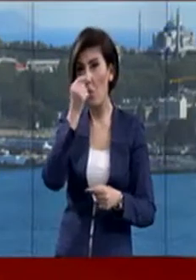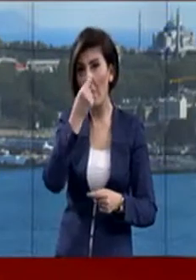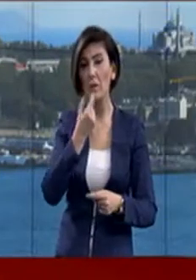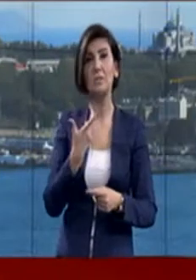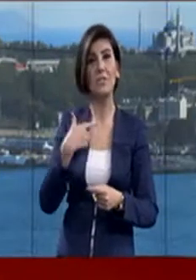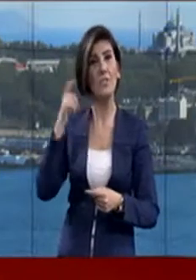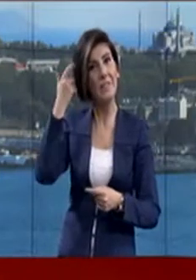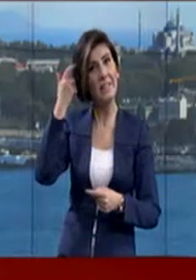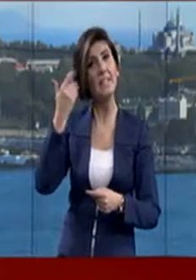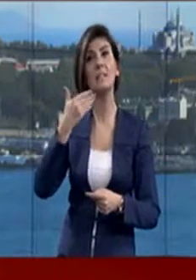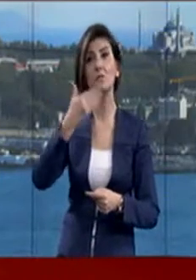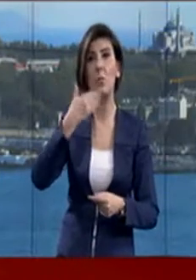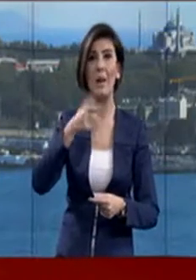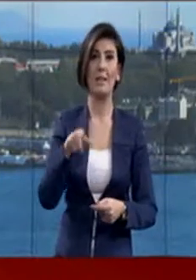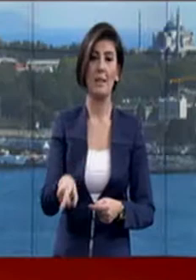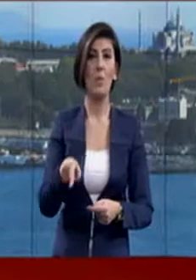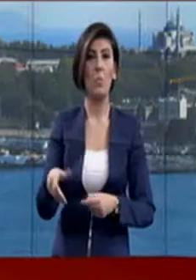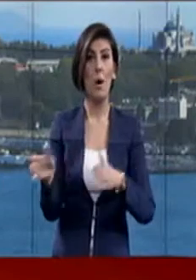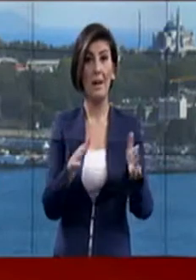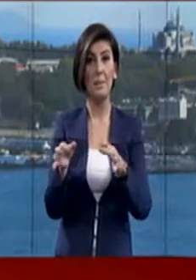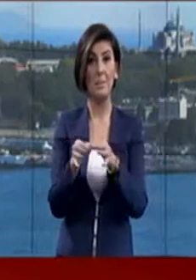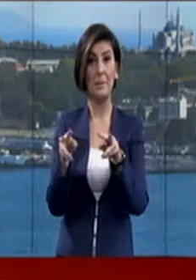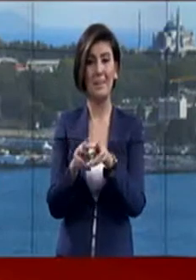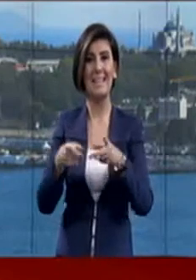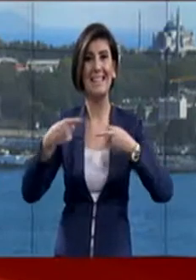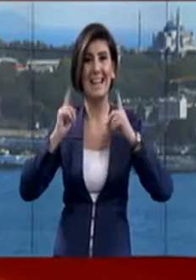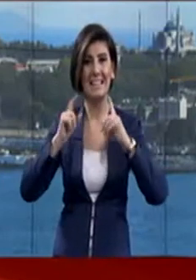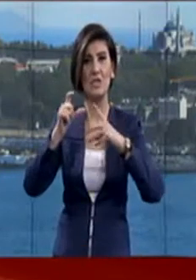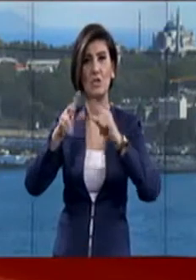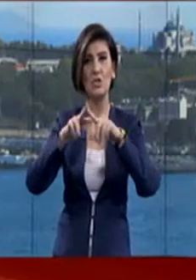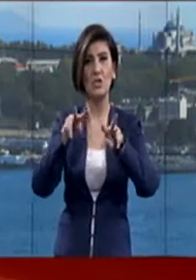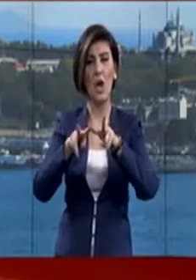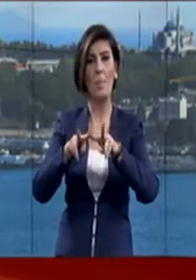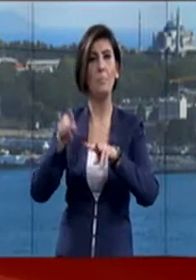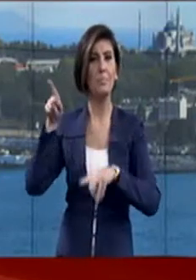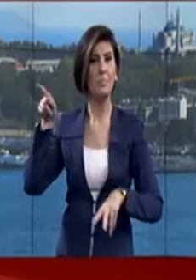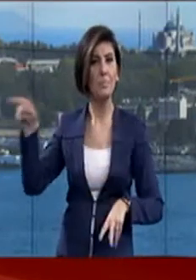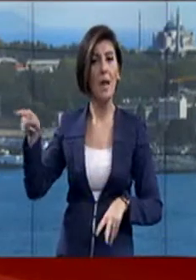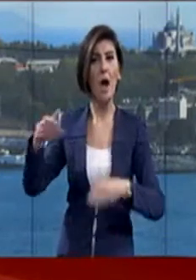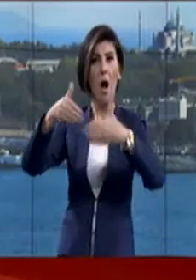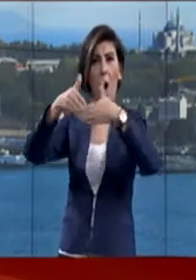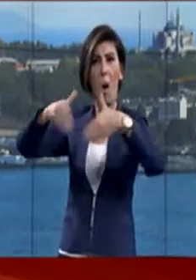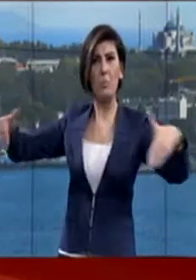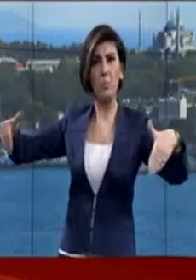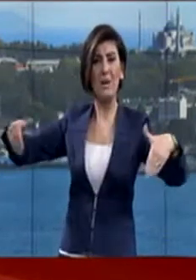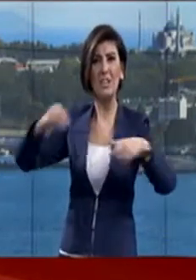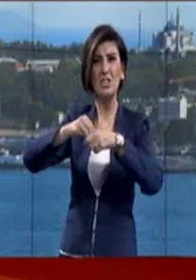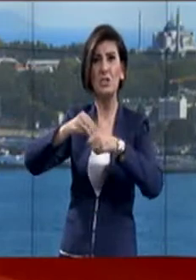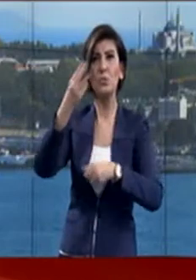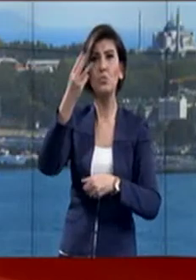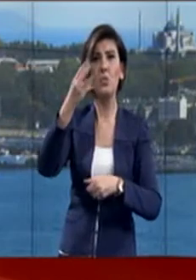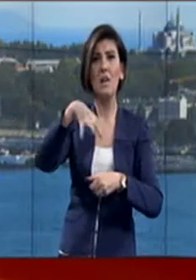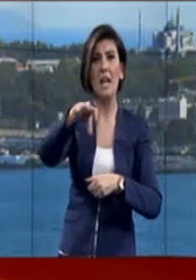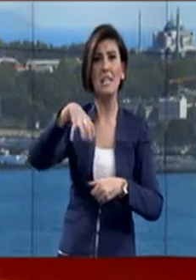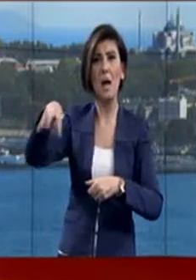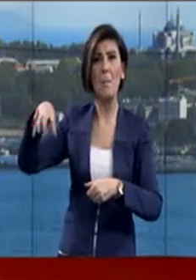kolaylaştırıcı tutum takınmalarını istedi. Bu arada Birleşmiş Milletler yetkilileri Şam rejiminin abluka altındaki 3 kasabaya,